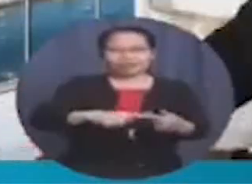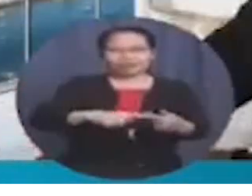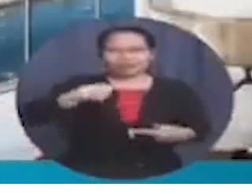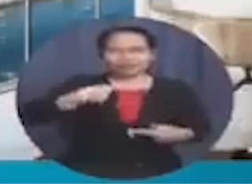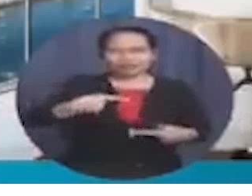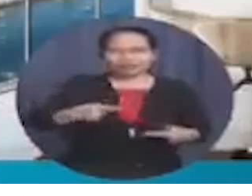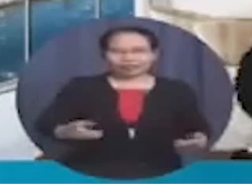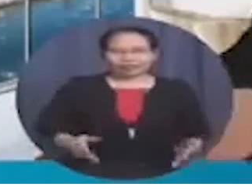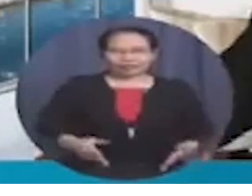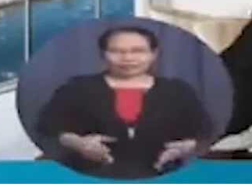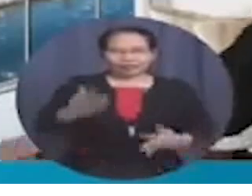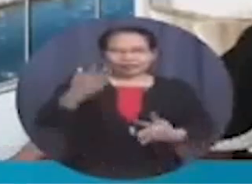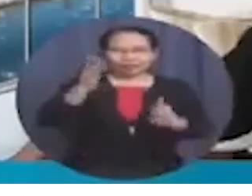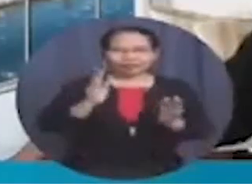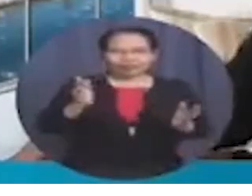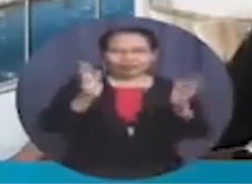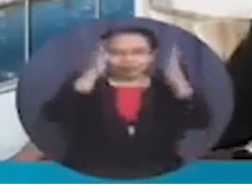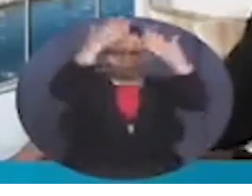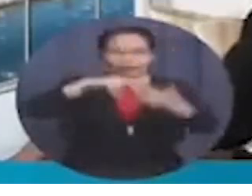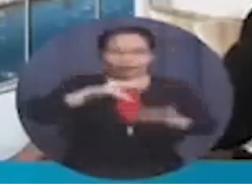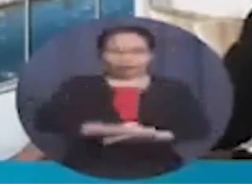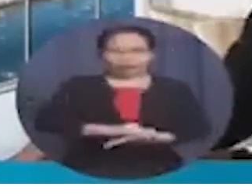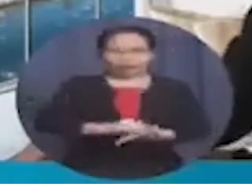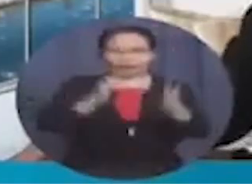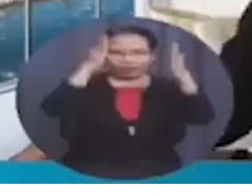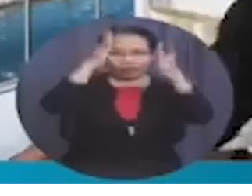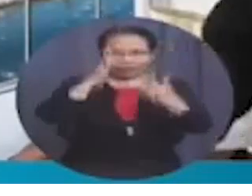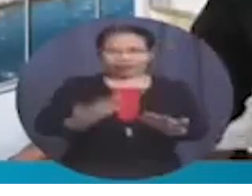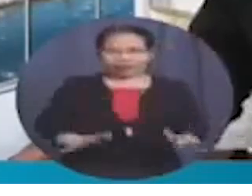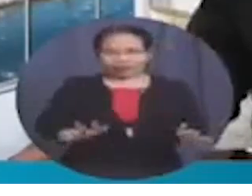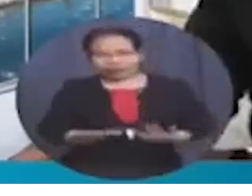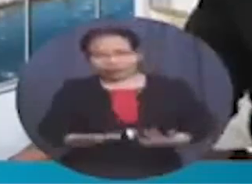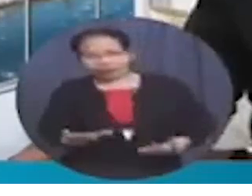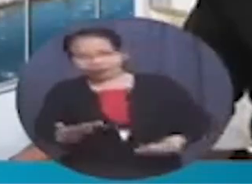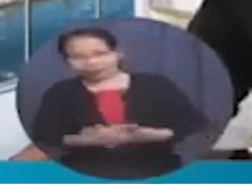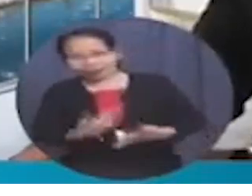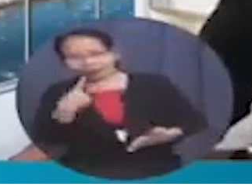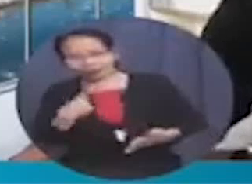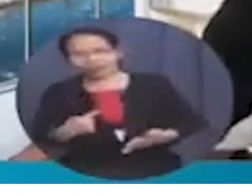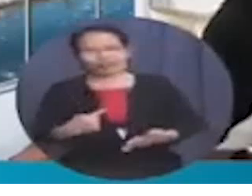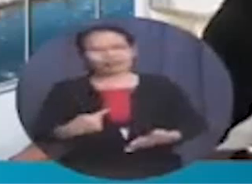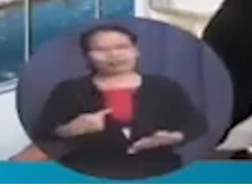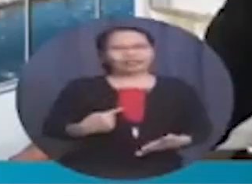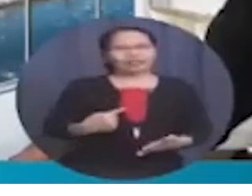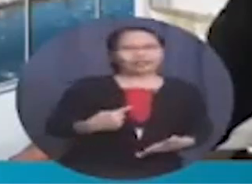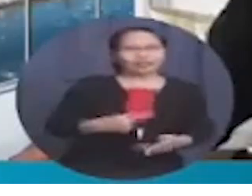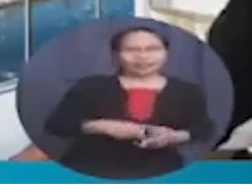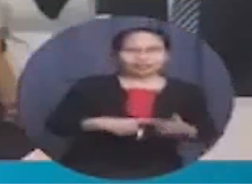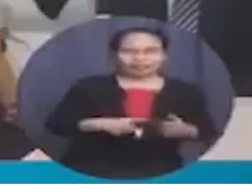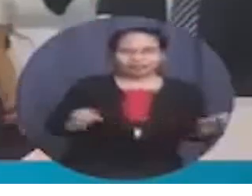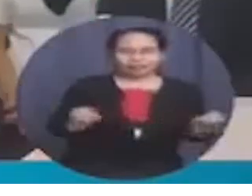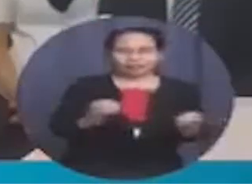Roma. Eh, nung panahon na yon, naghihingalo na yung Papa. Pero mo, wala pa, wala kayong, ano, sa kapwa-tao, wala